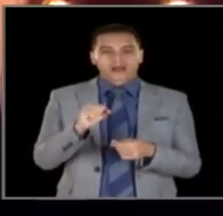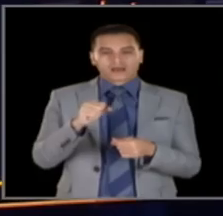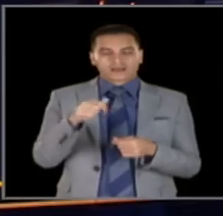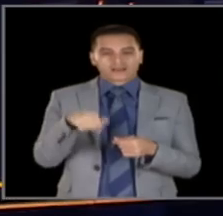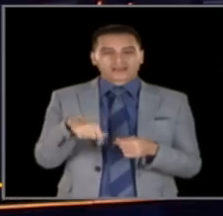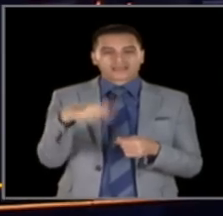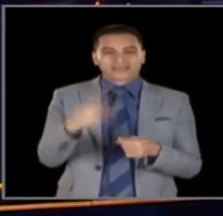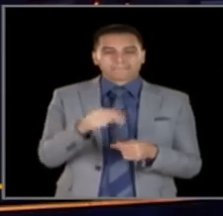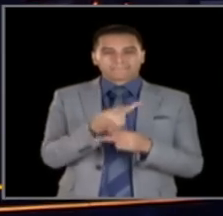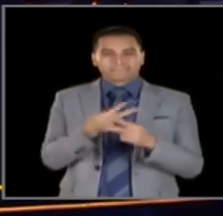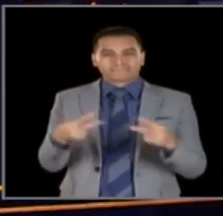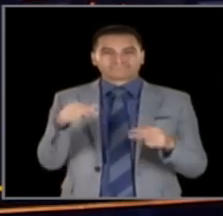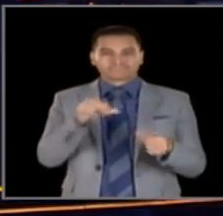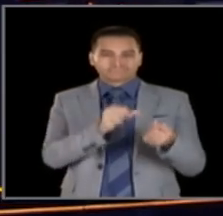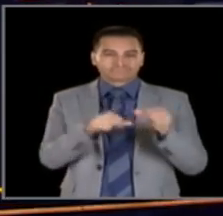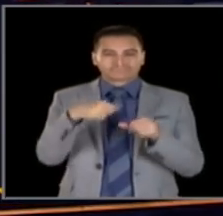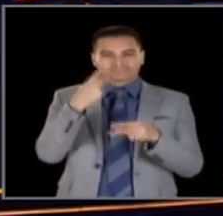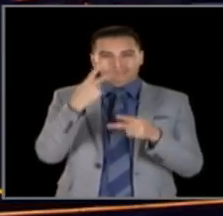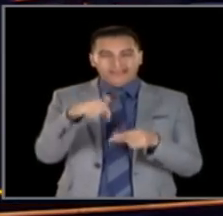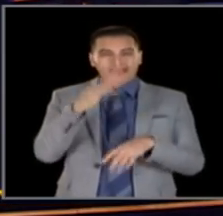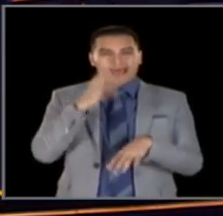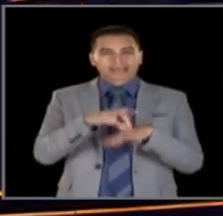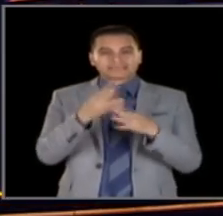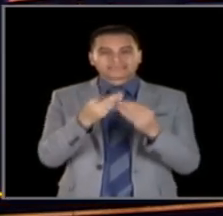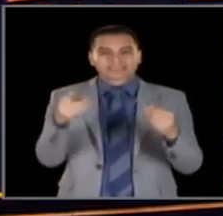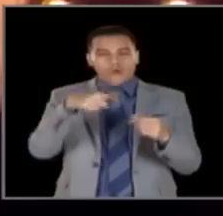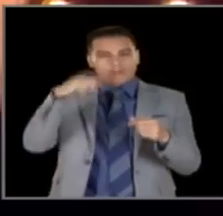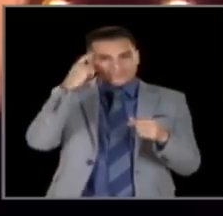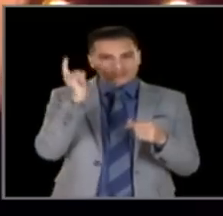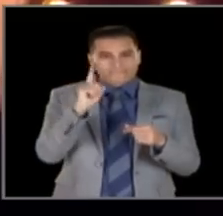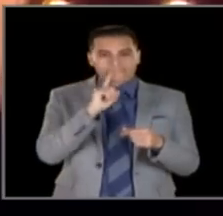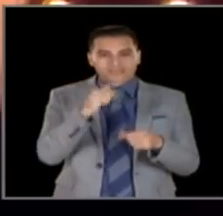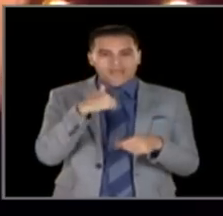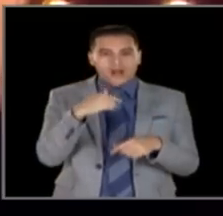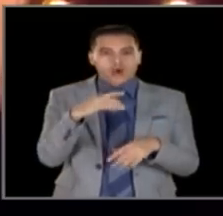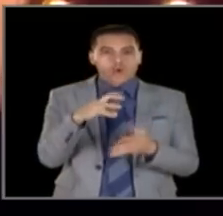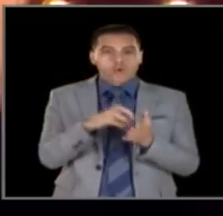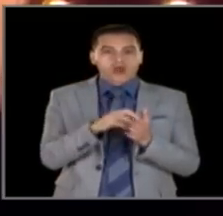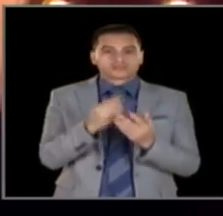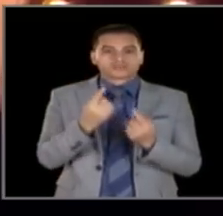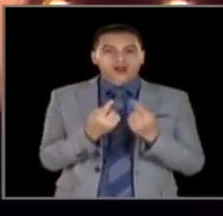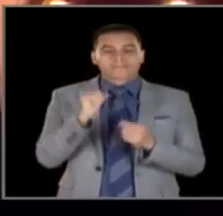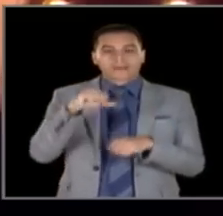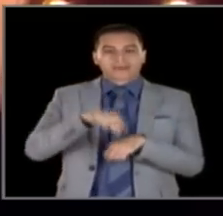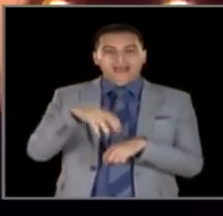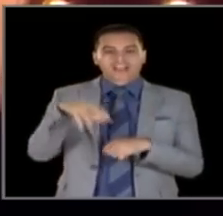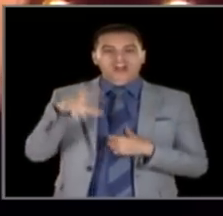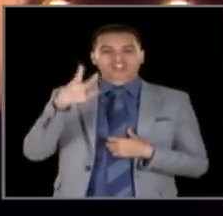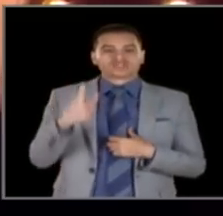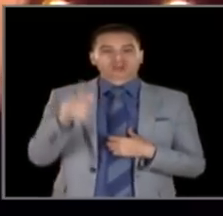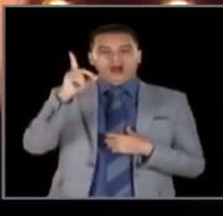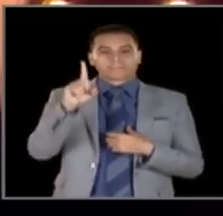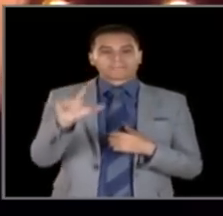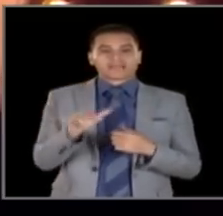تخصص ممكن مش ناس كتير يعني ممكن تبقى عارفاه يعني. انا في كليه زراعه الشاطبي، الكلية دي كان فيها أول